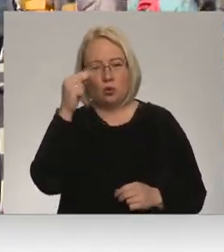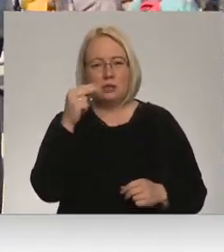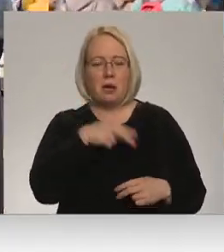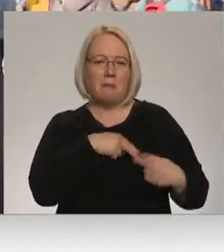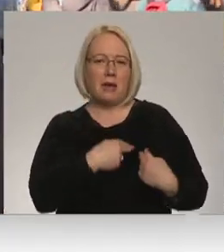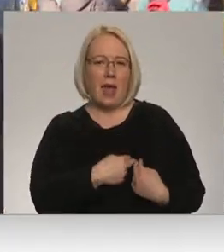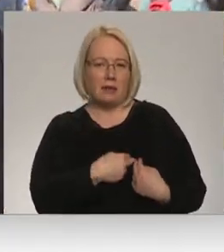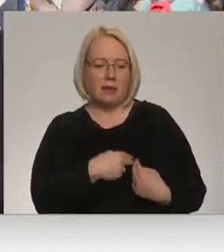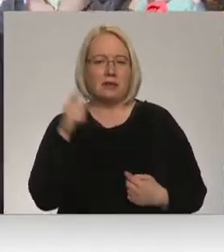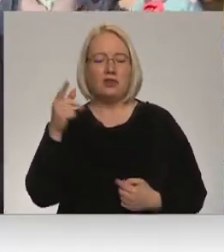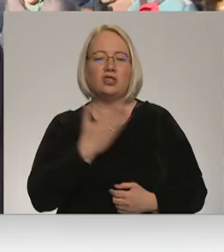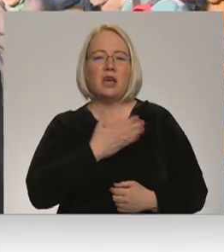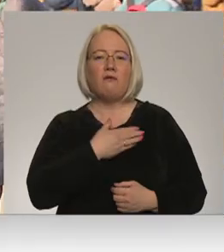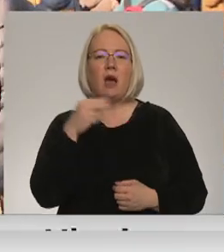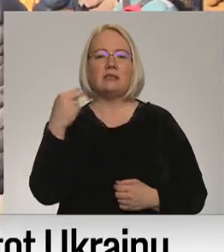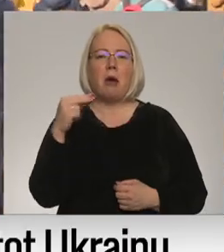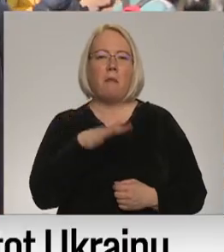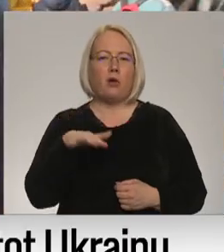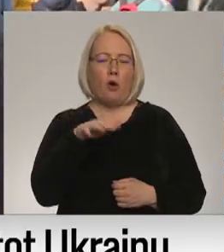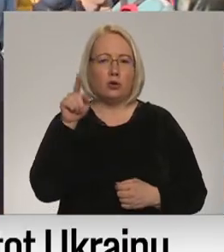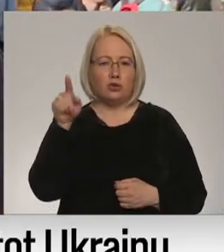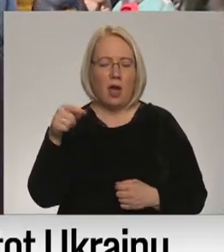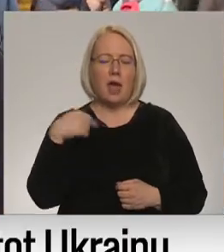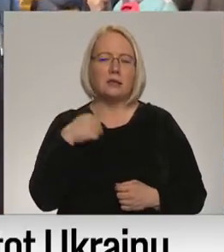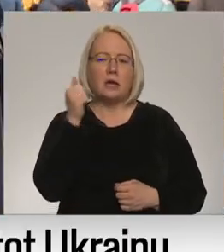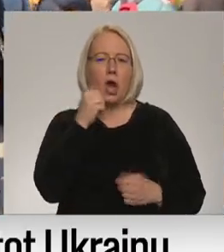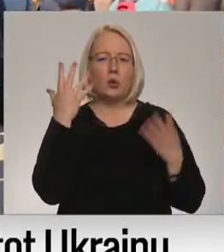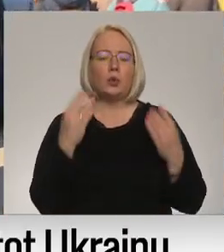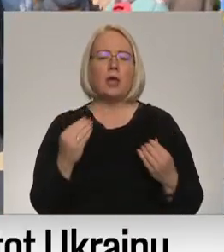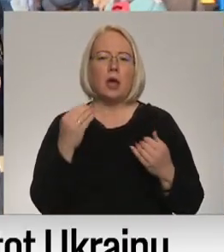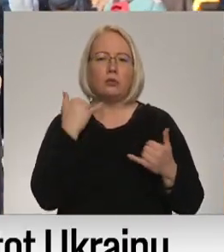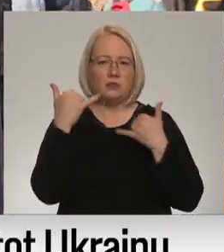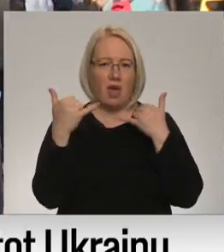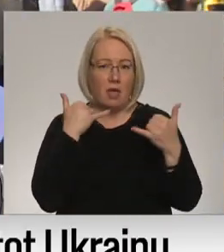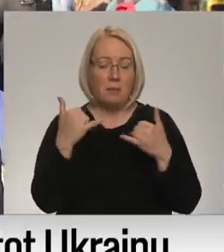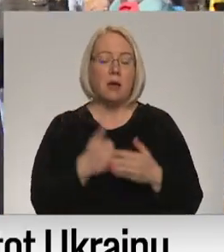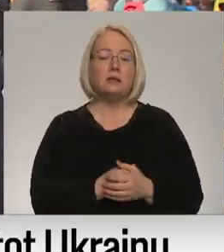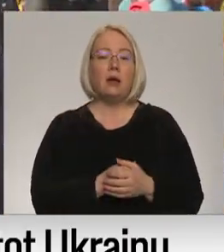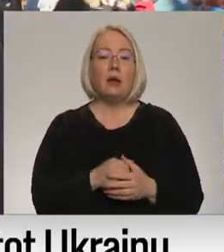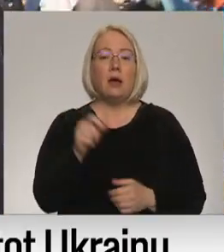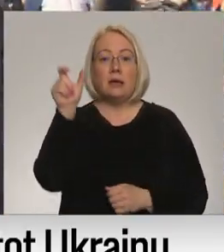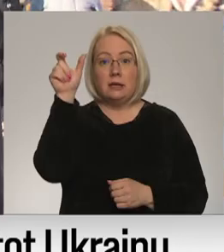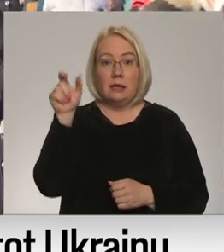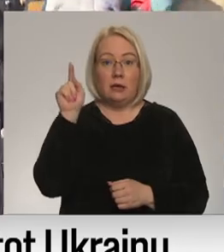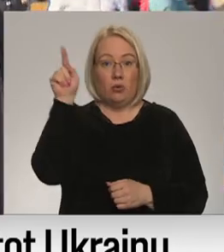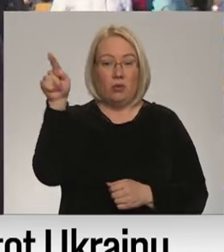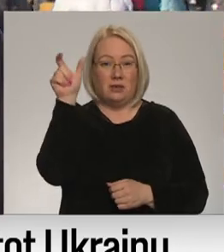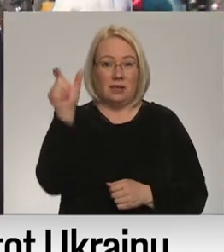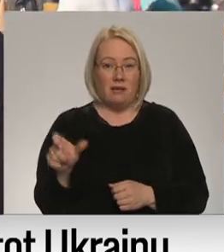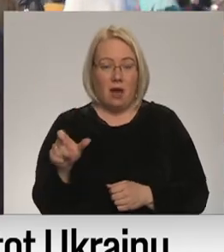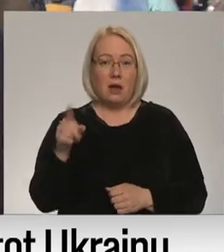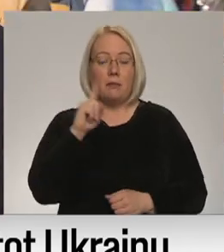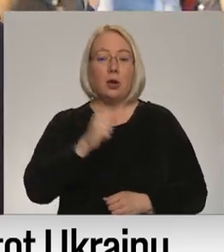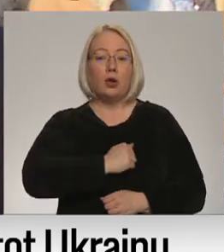viņš atrodas Zaporožie, es ar viņu praktiski katru dienu sazvanos. Cilvēkam ir